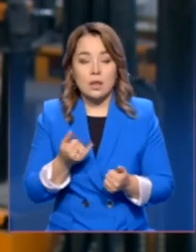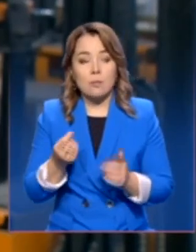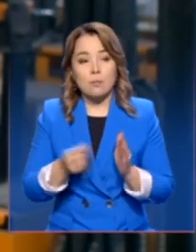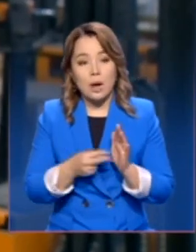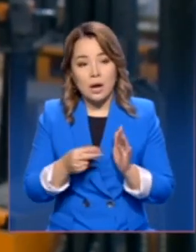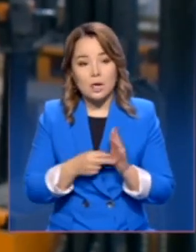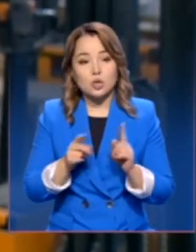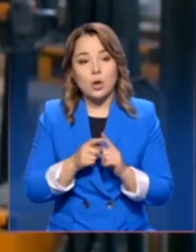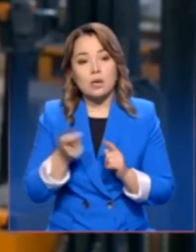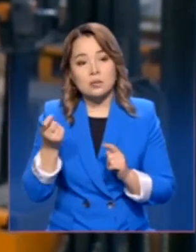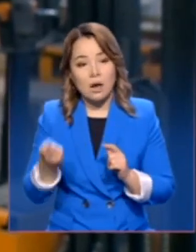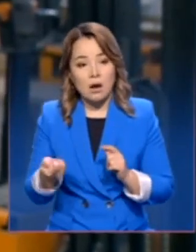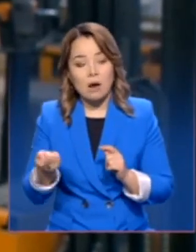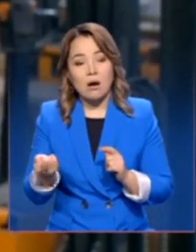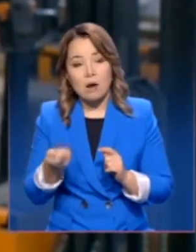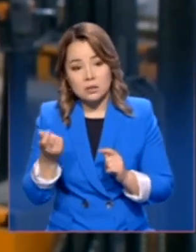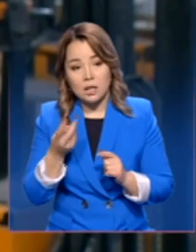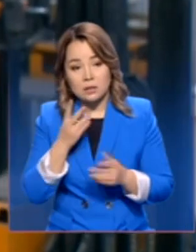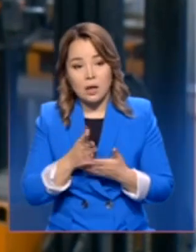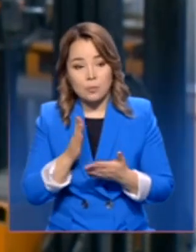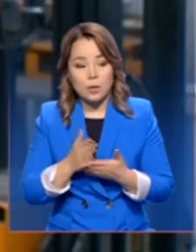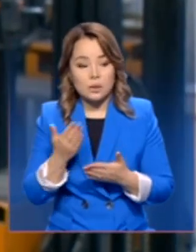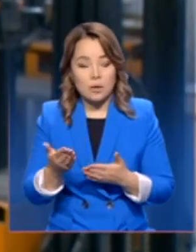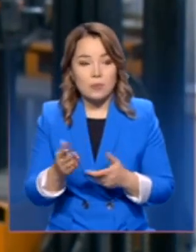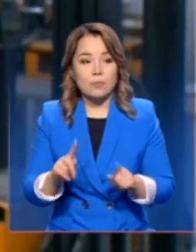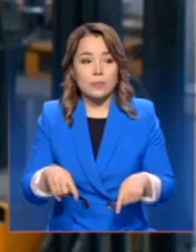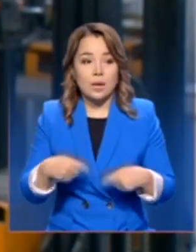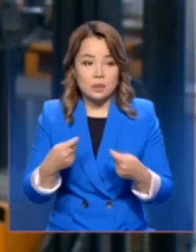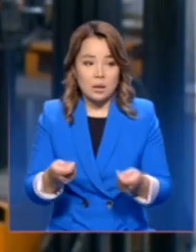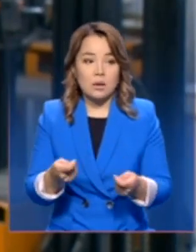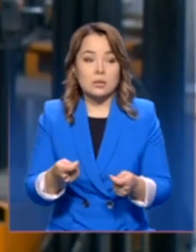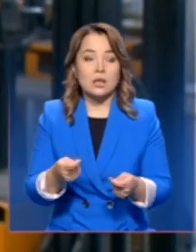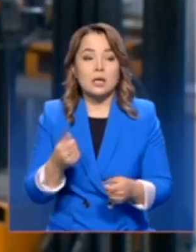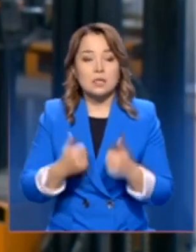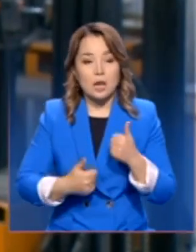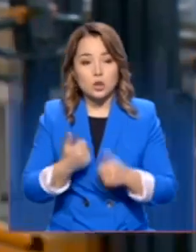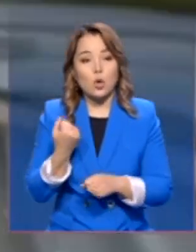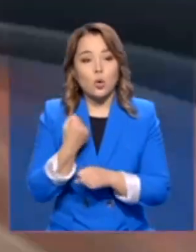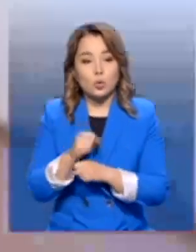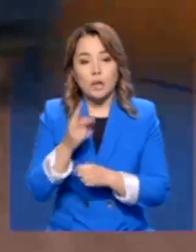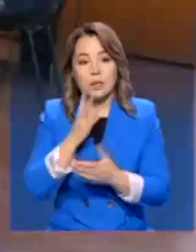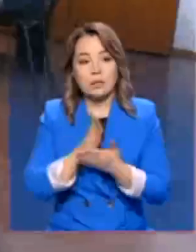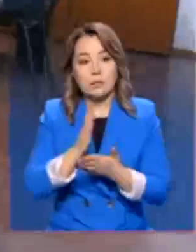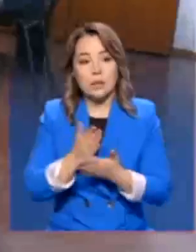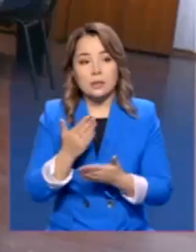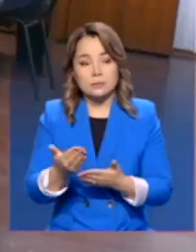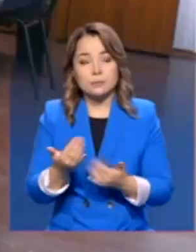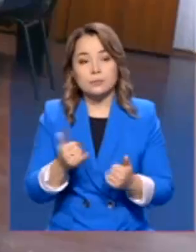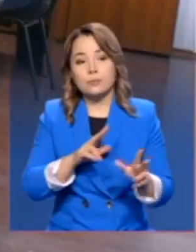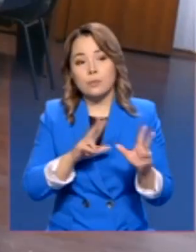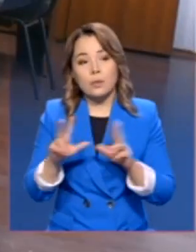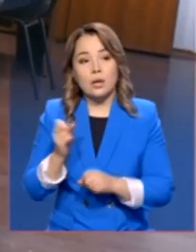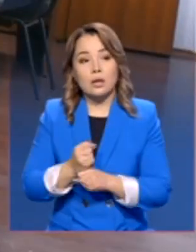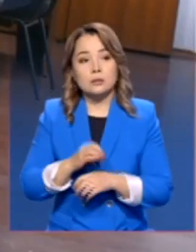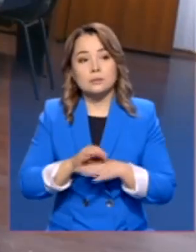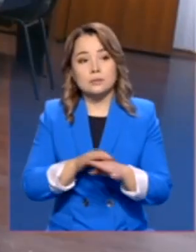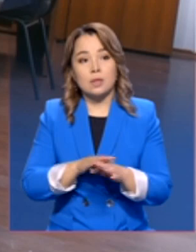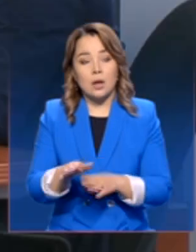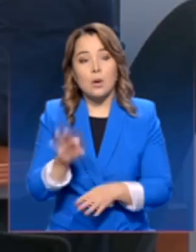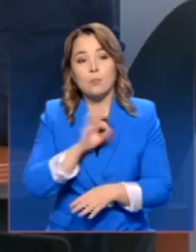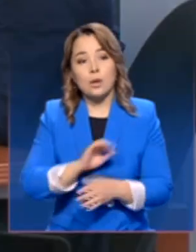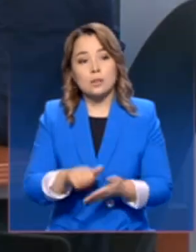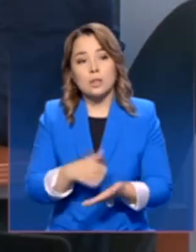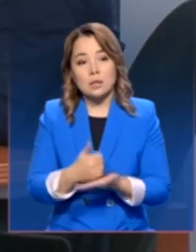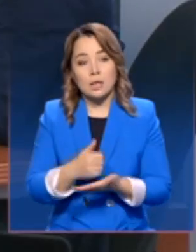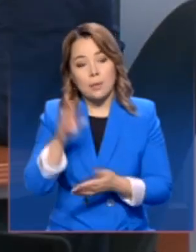бағасы жағынан аз беріп тендерлерді ұтып алып жатыр. Жиһаз жасаушылардың басты